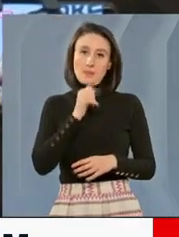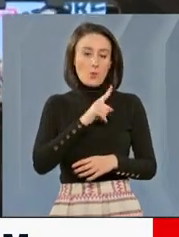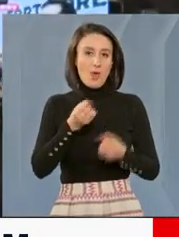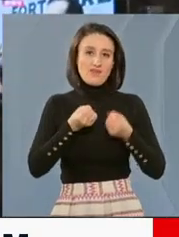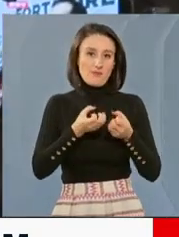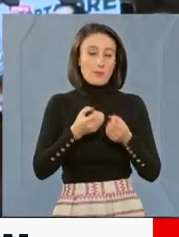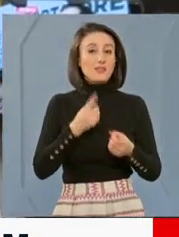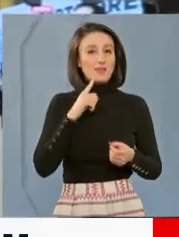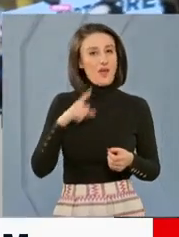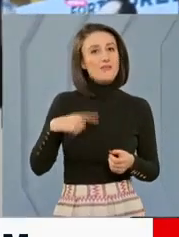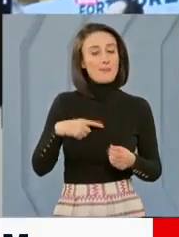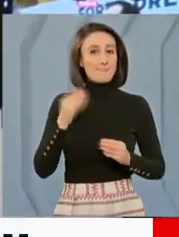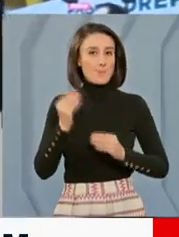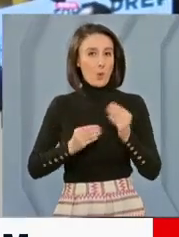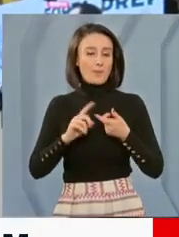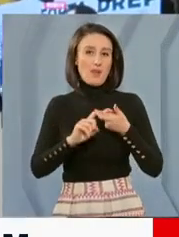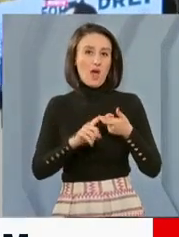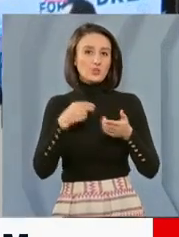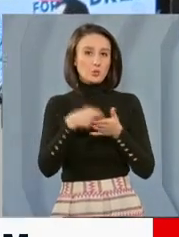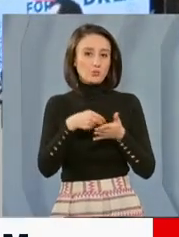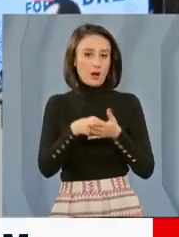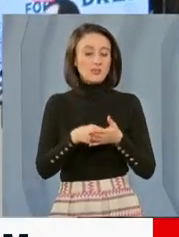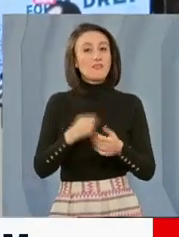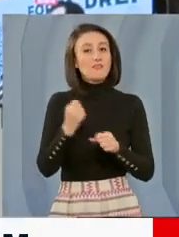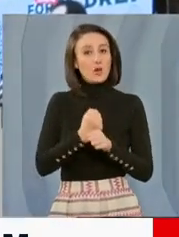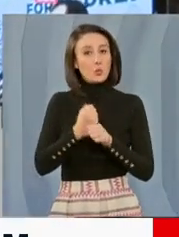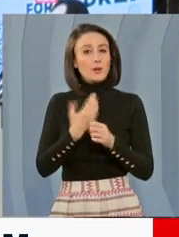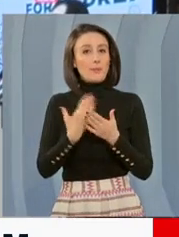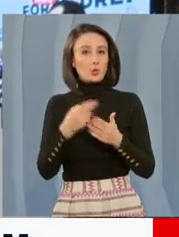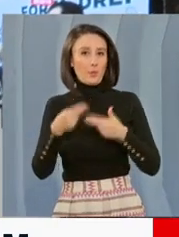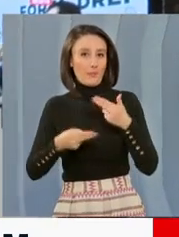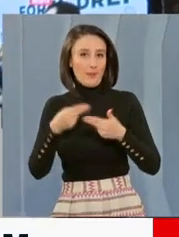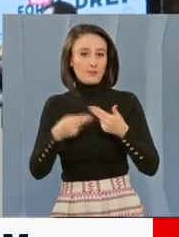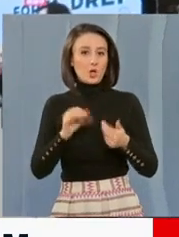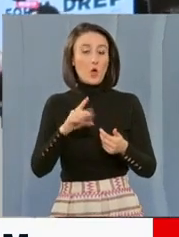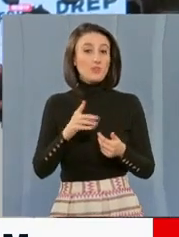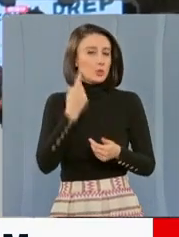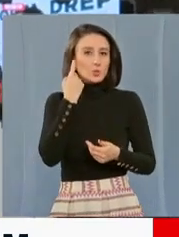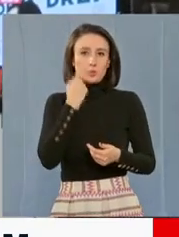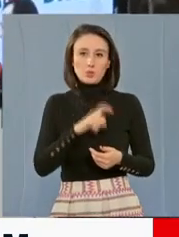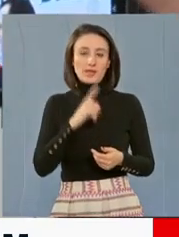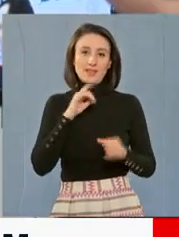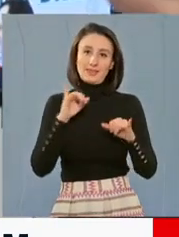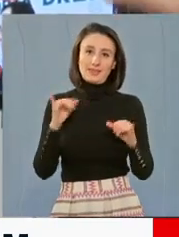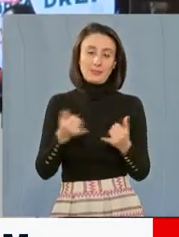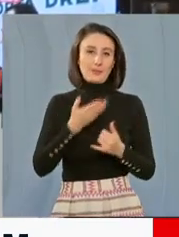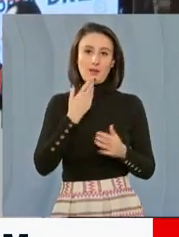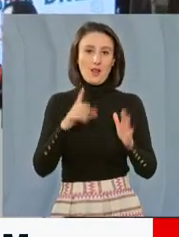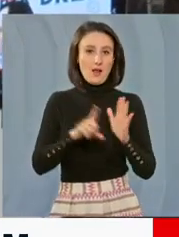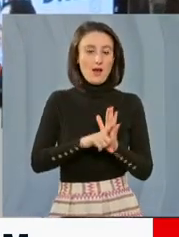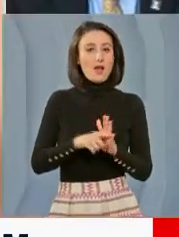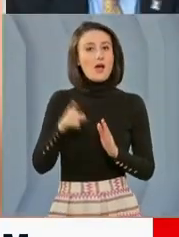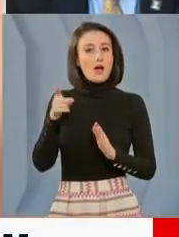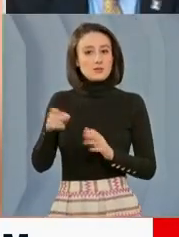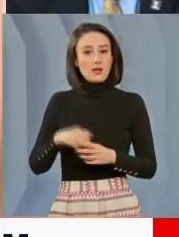l-a informat că ar exista probleme legate de achizițiile făcute în contextul pandemiei de COVID și nu știa că se produc ilegalități în